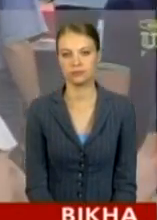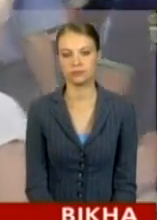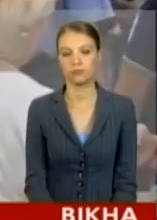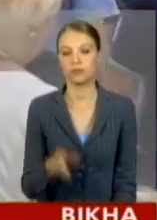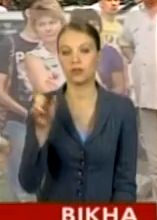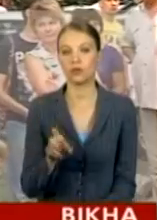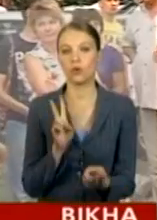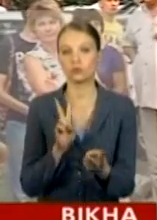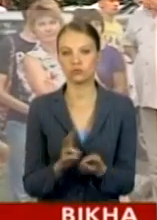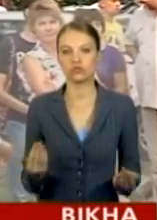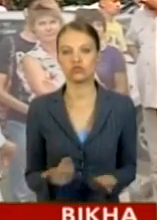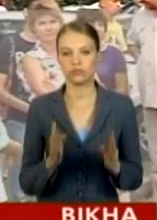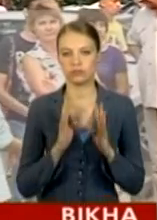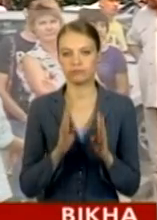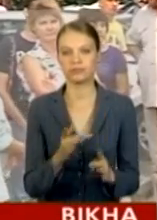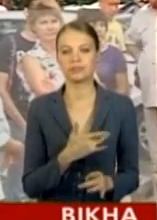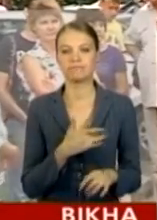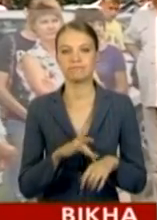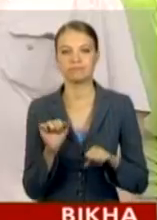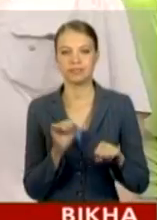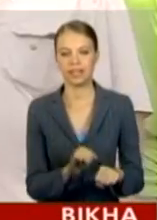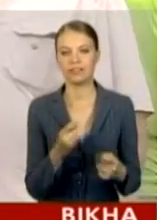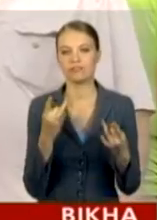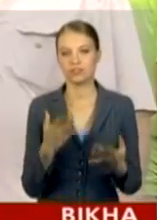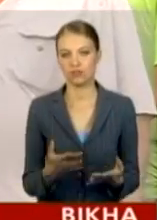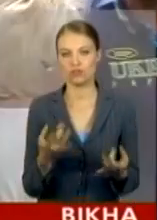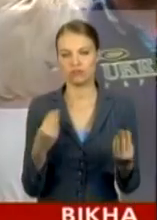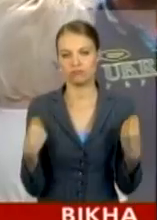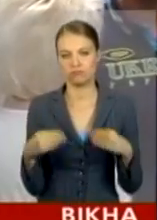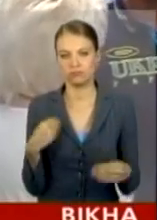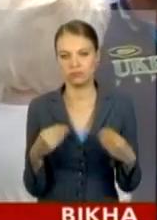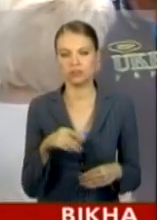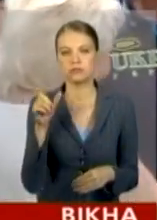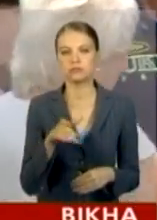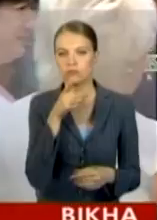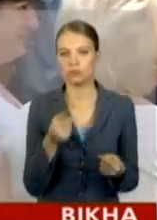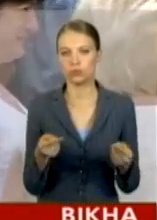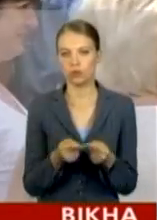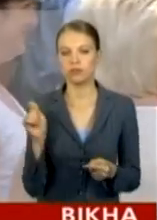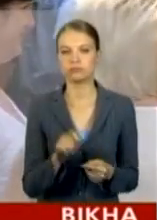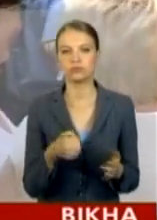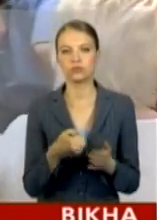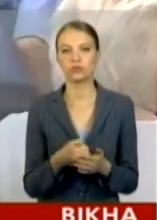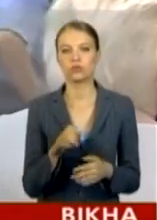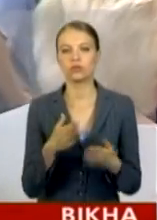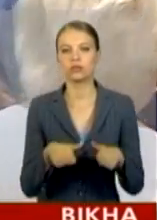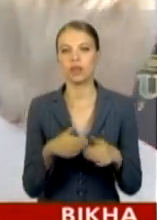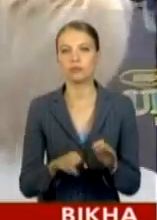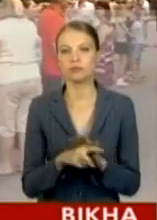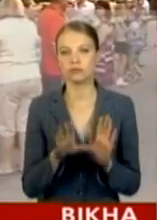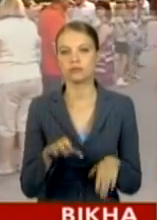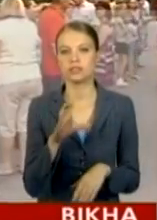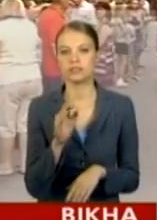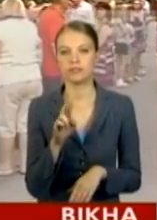Його зустрічає живий коридор прихильників. У звичному повсякденному вбранні пунктуальний Андрій Макаревич приїздить до табору біженців у